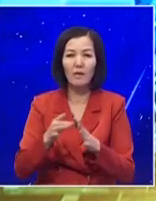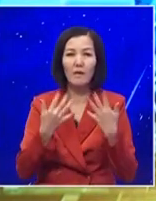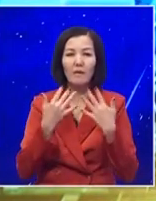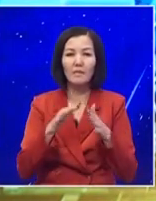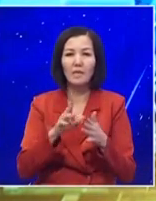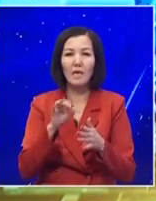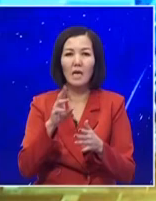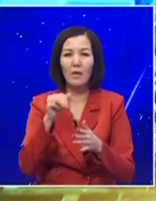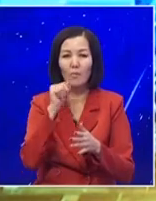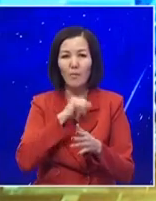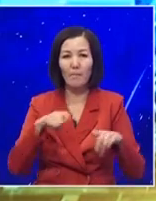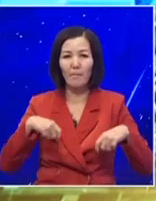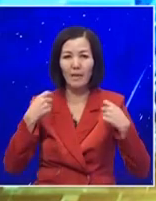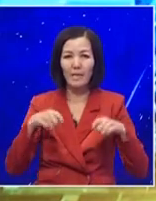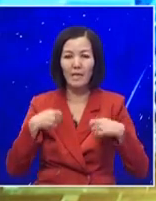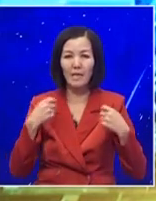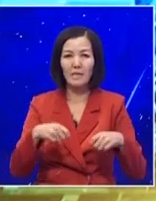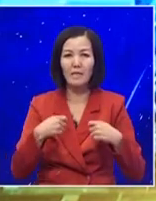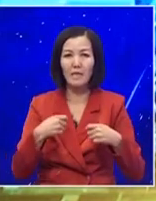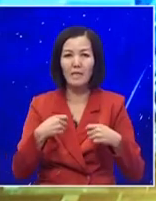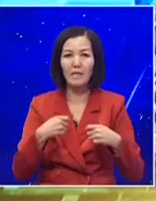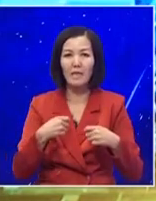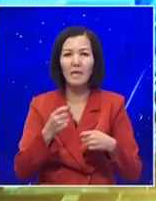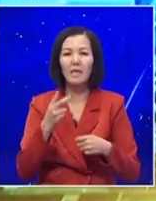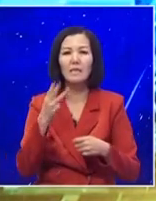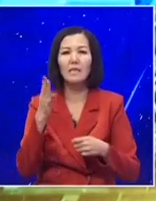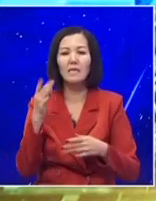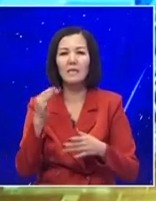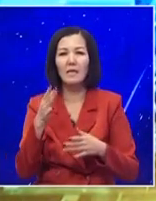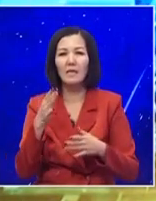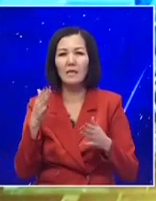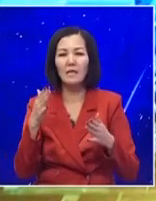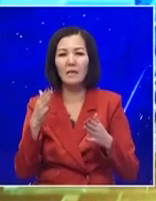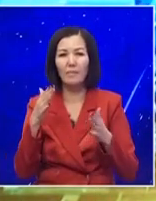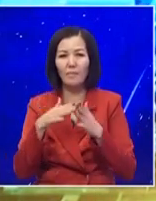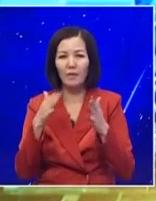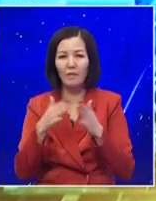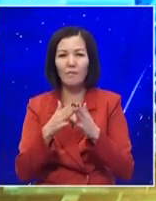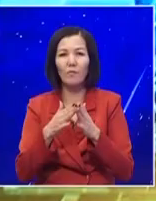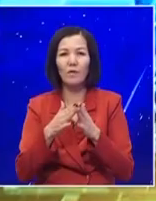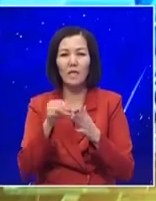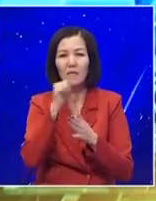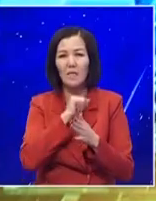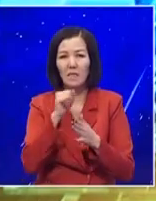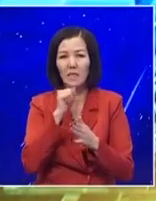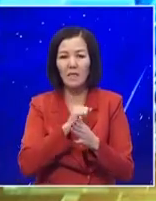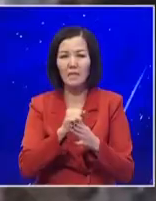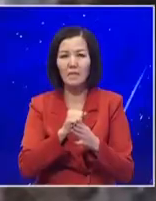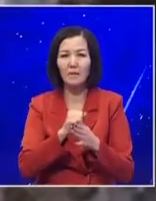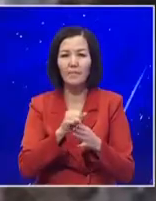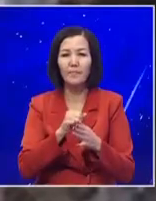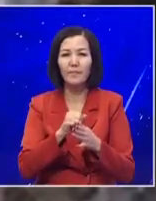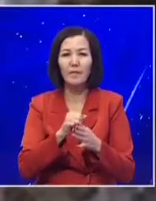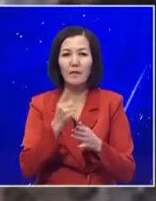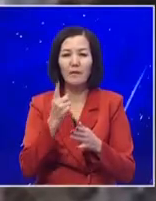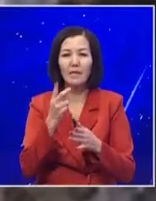Караблак они похитили баранов и овец не с одного, а с нескольких подворий. На дело скотокрады выходили с периодичностью